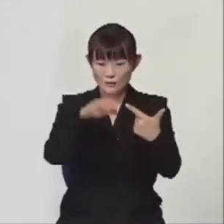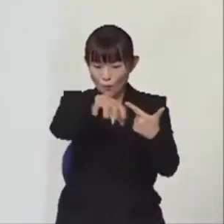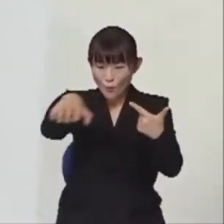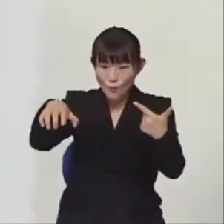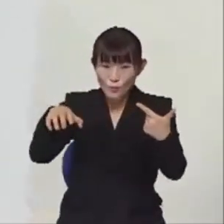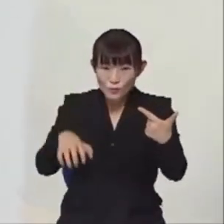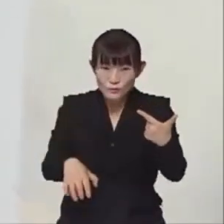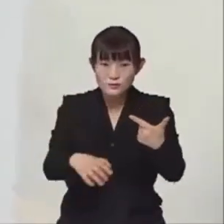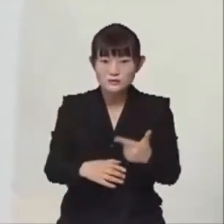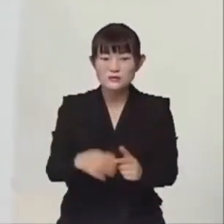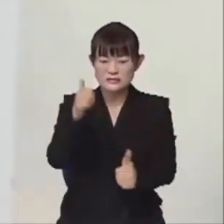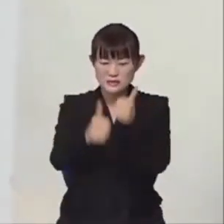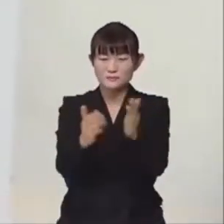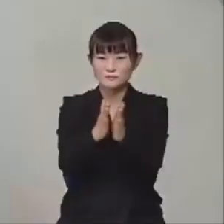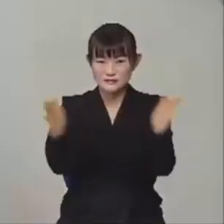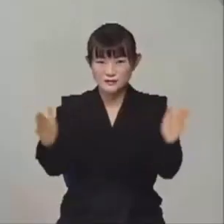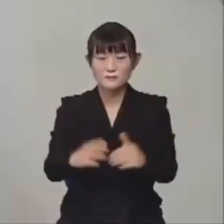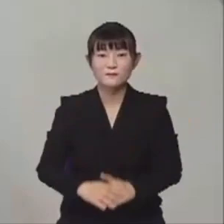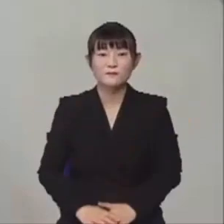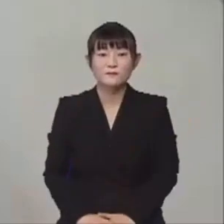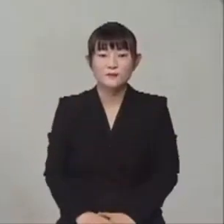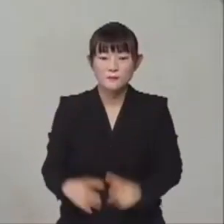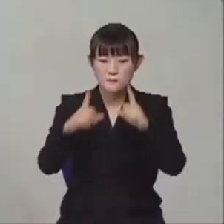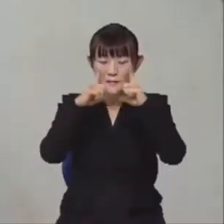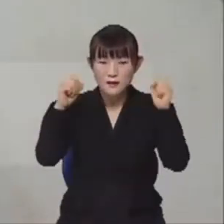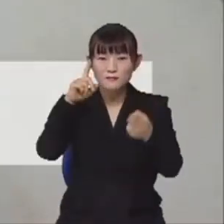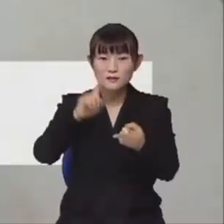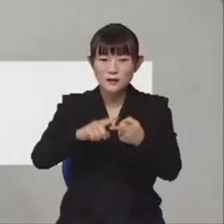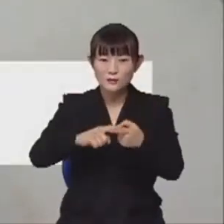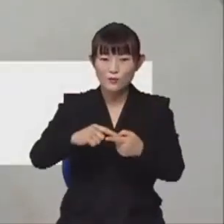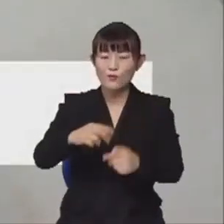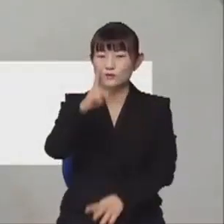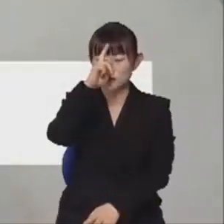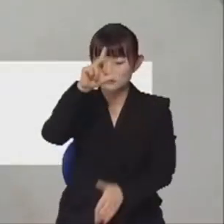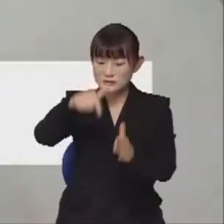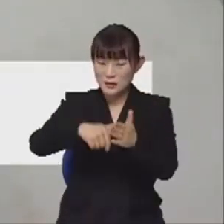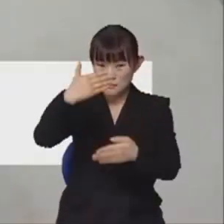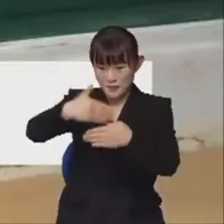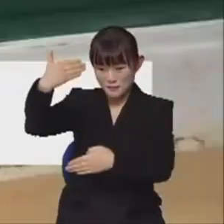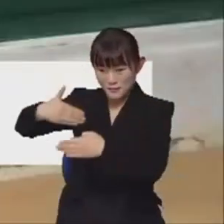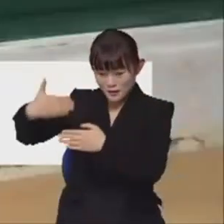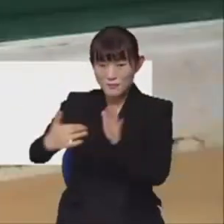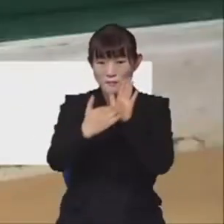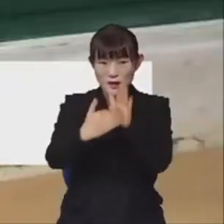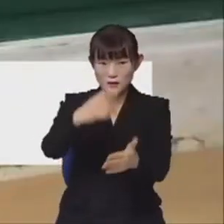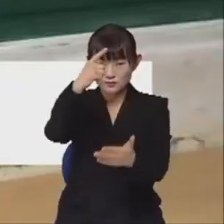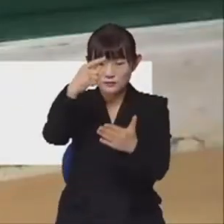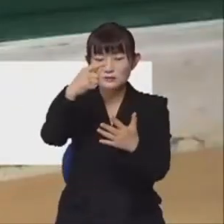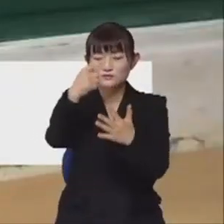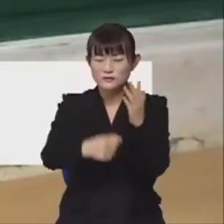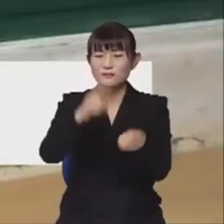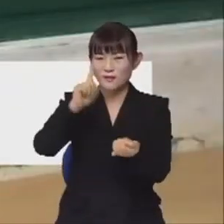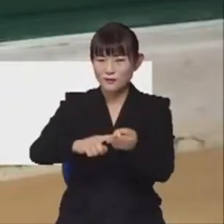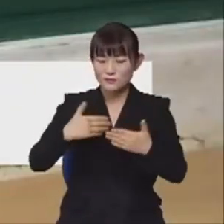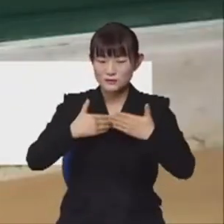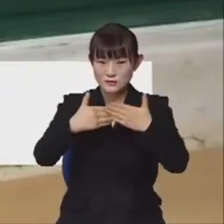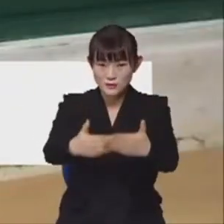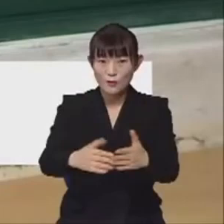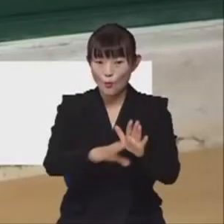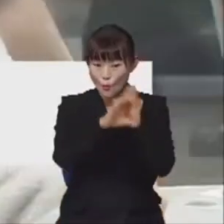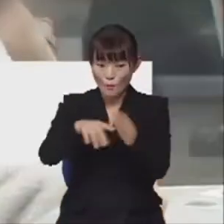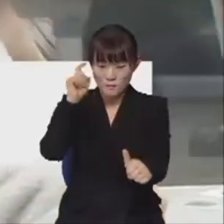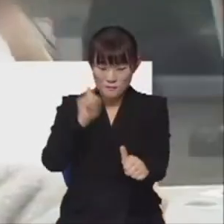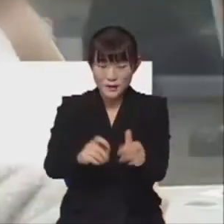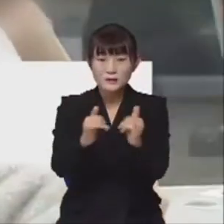시험장에서 일제히 시작된 시험. 마스크 착용과 점심시간 칸막이 등 방역수칙은 올해도 이어졌고 코로나